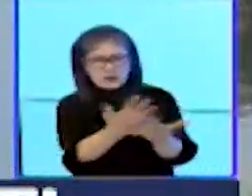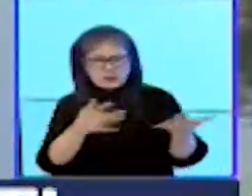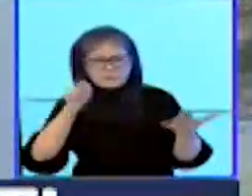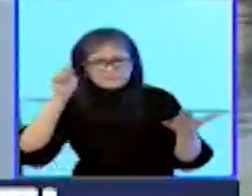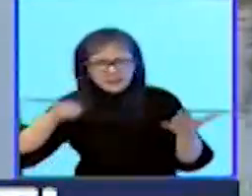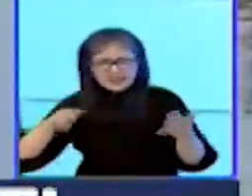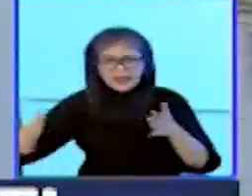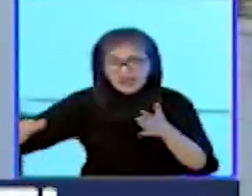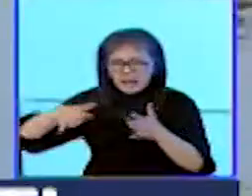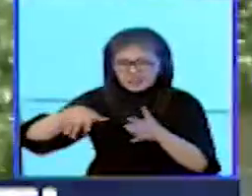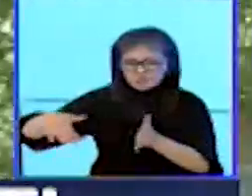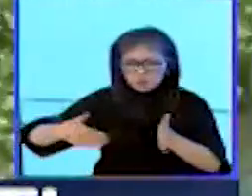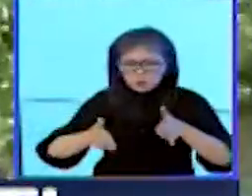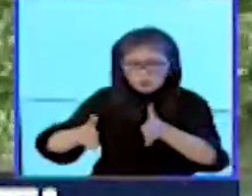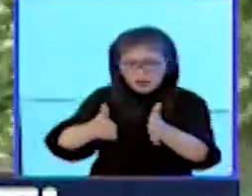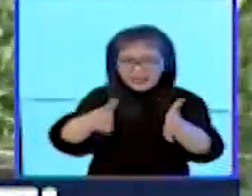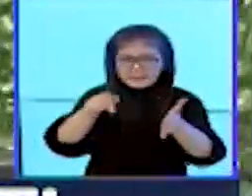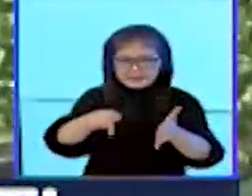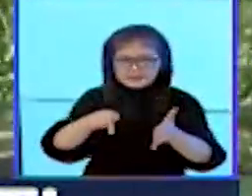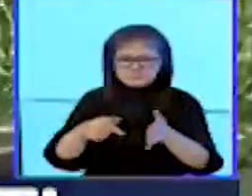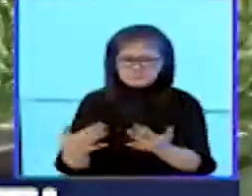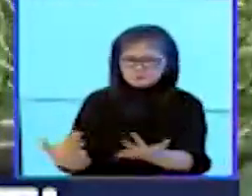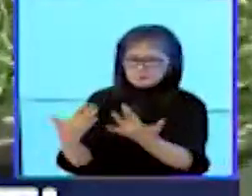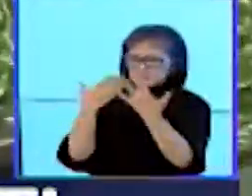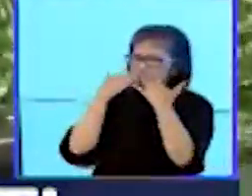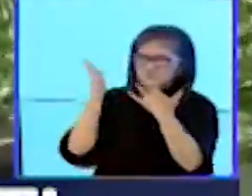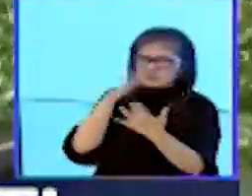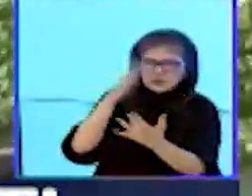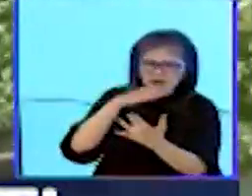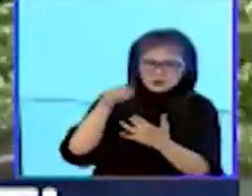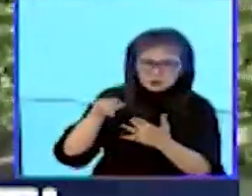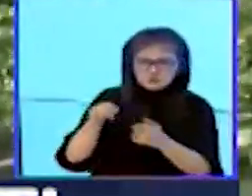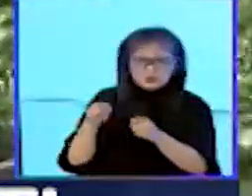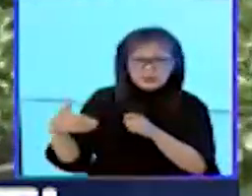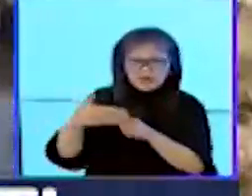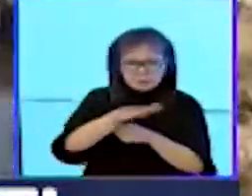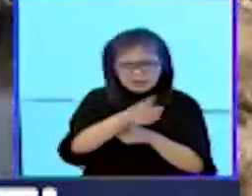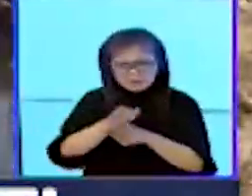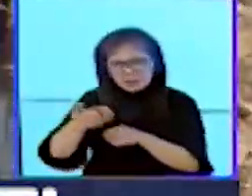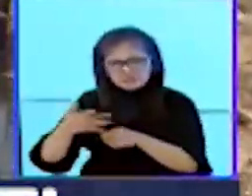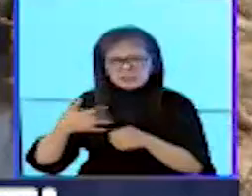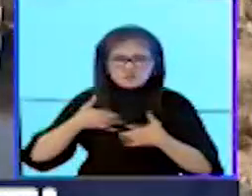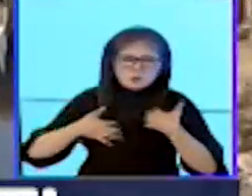air sungai. Bau tidak sedap serta matinya ikan-ikan juga meresahkan warga sekitar.